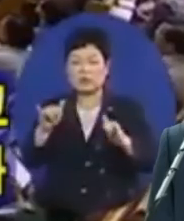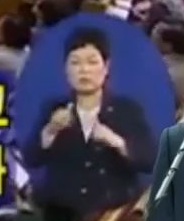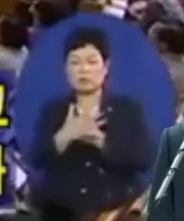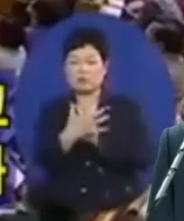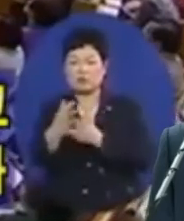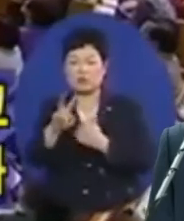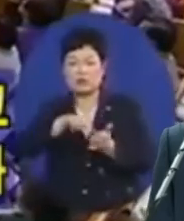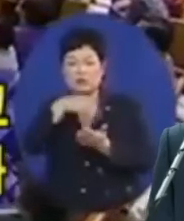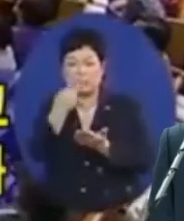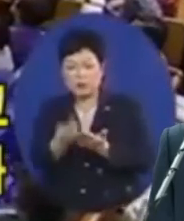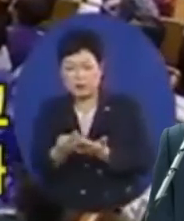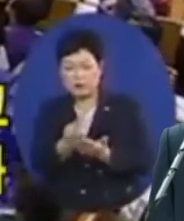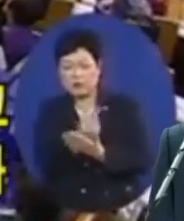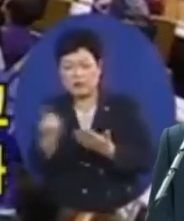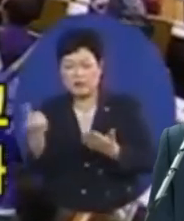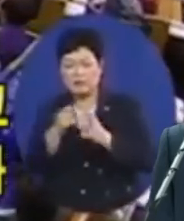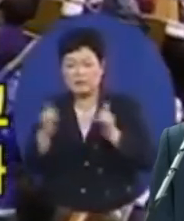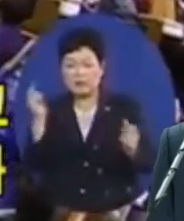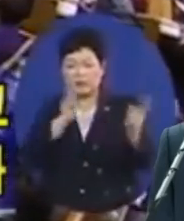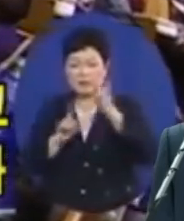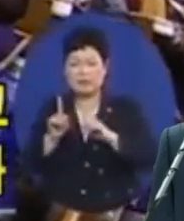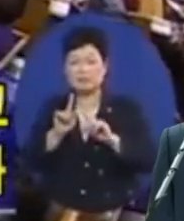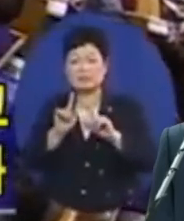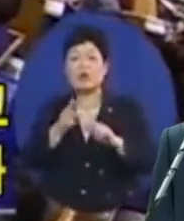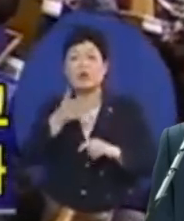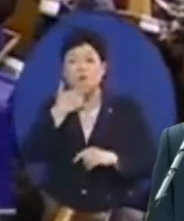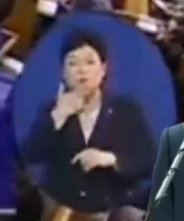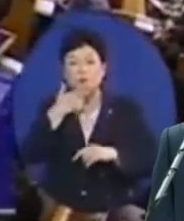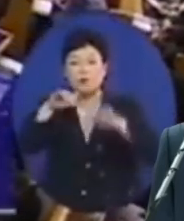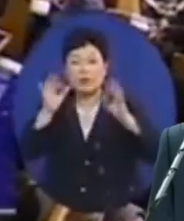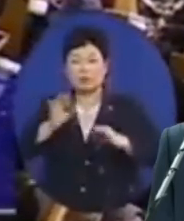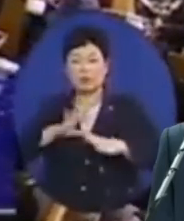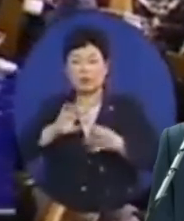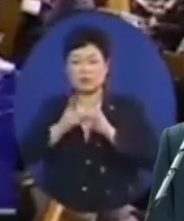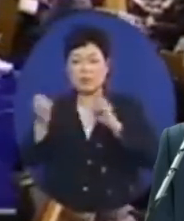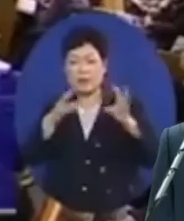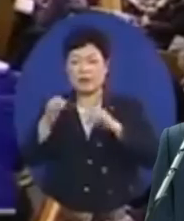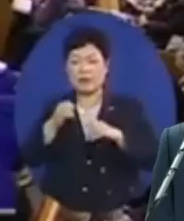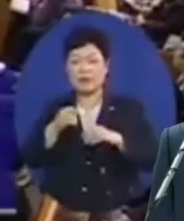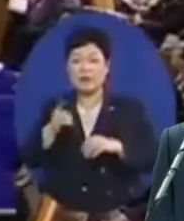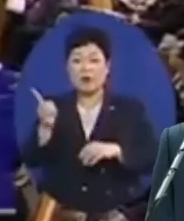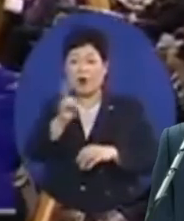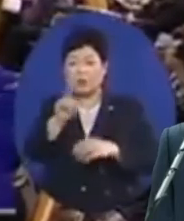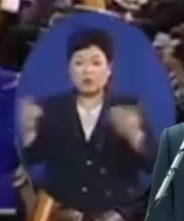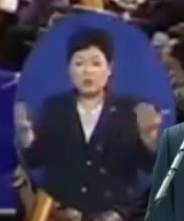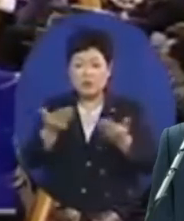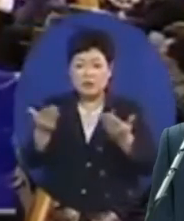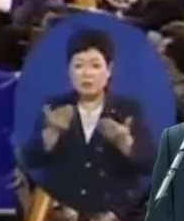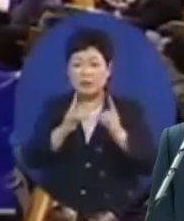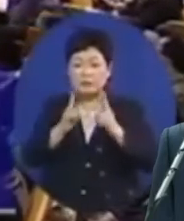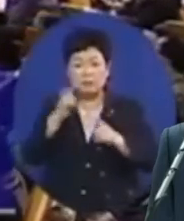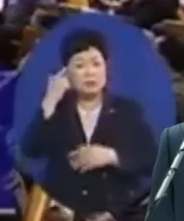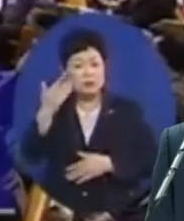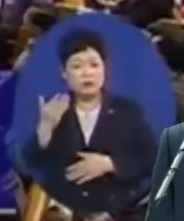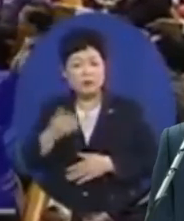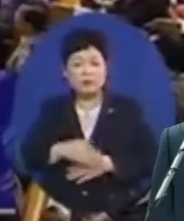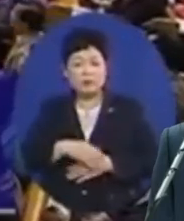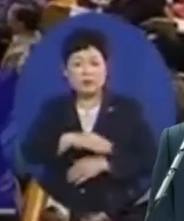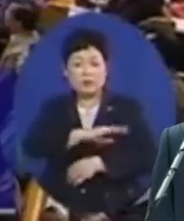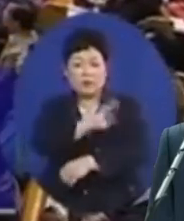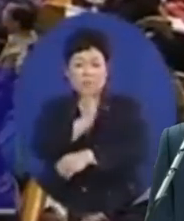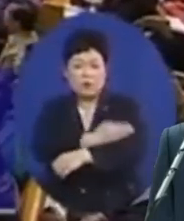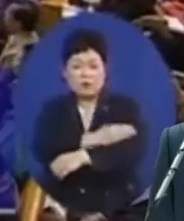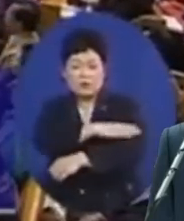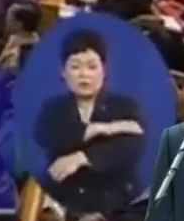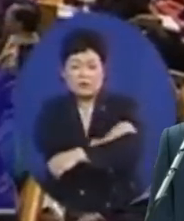중에 넘어뜨리고 나오되 그 사람은 성하지 아니한지라. 다 놀라서로 말하여 이르되, 이 어떠한 말씀인고? 군의와